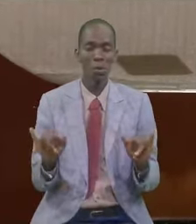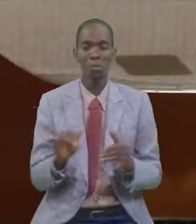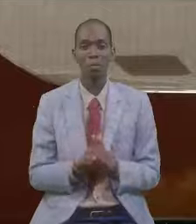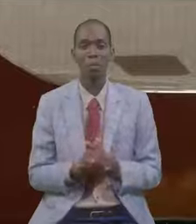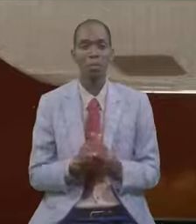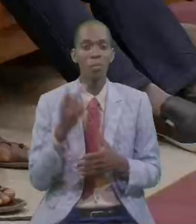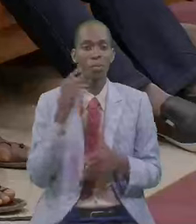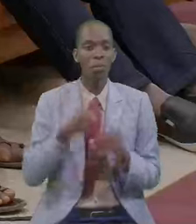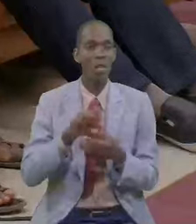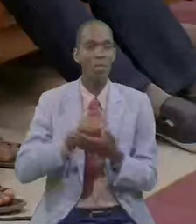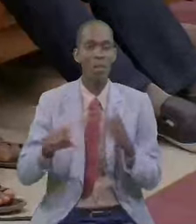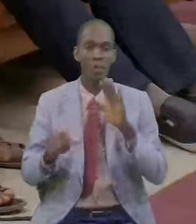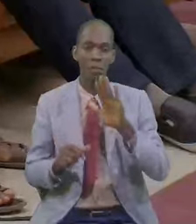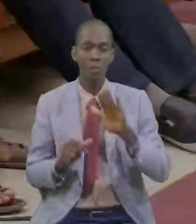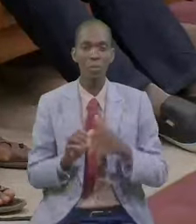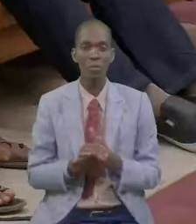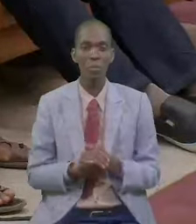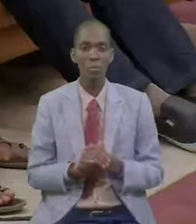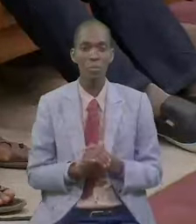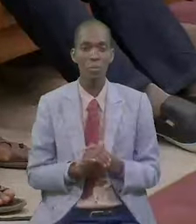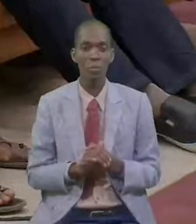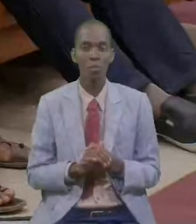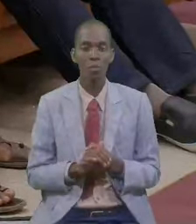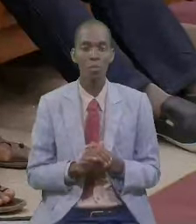toi-même. Le verset 5 dit,